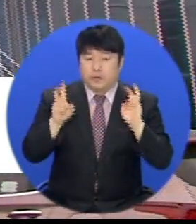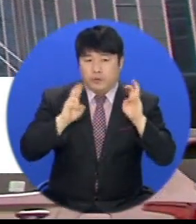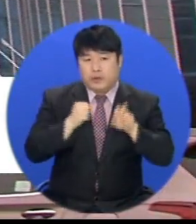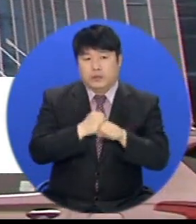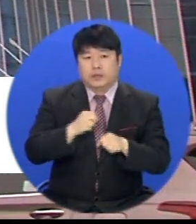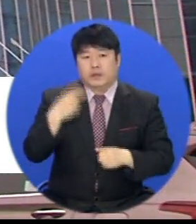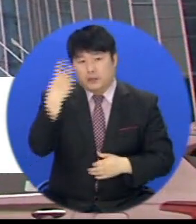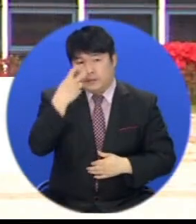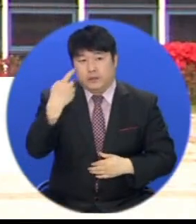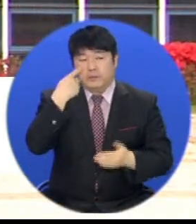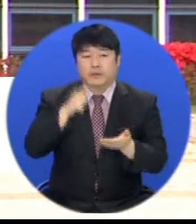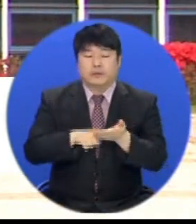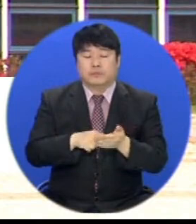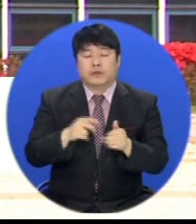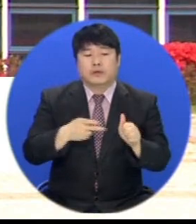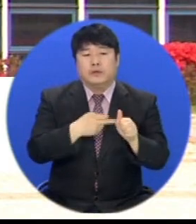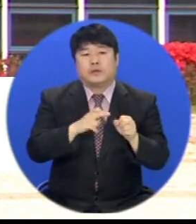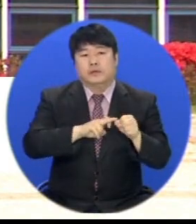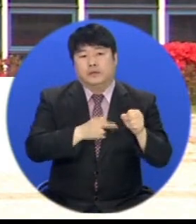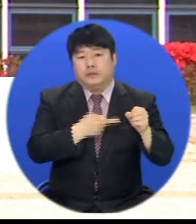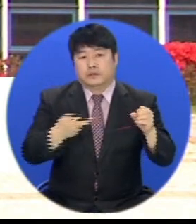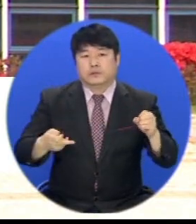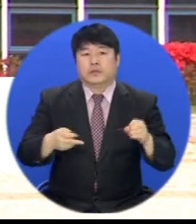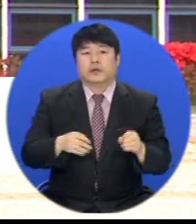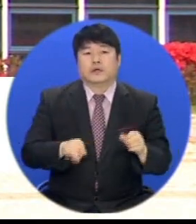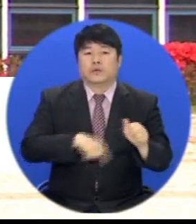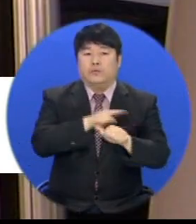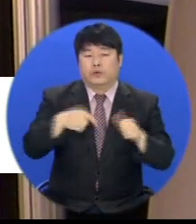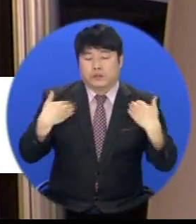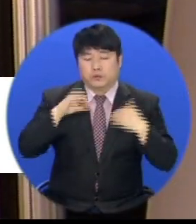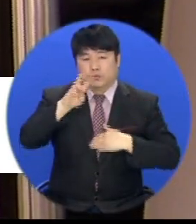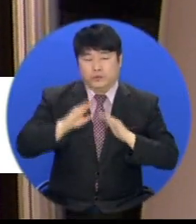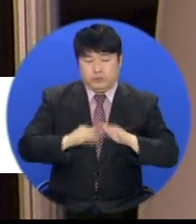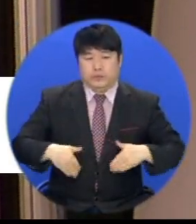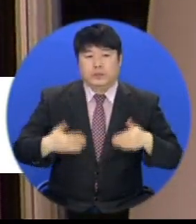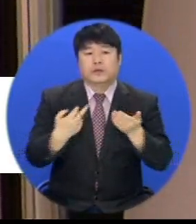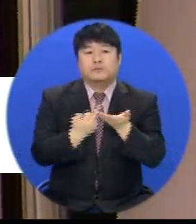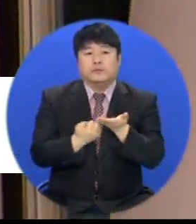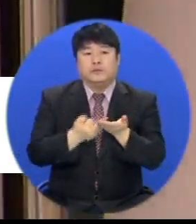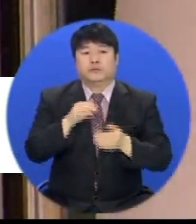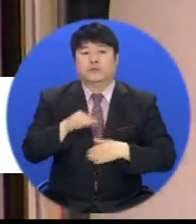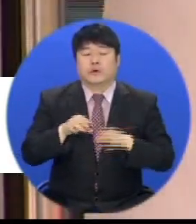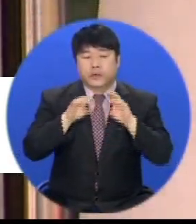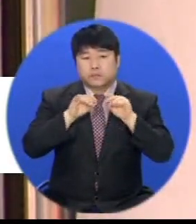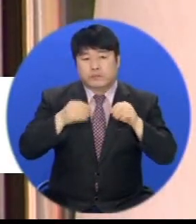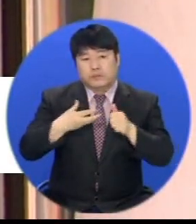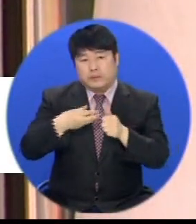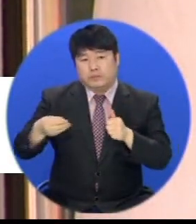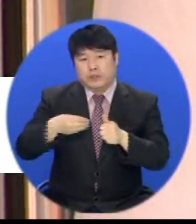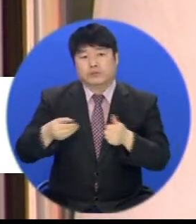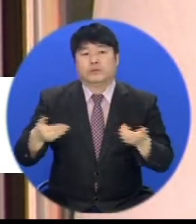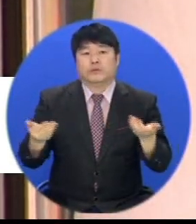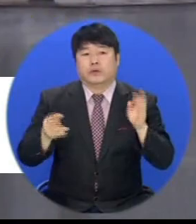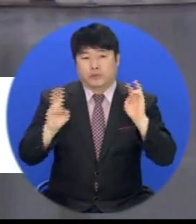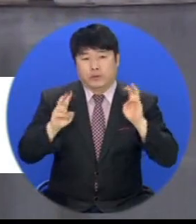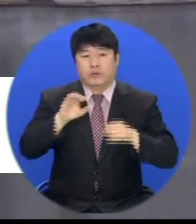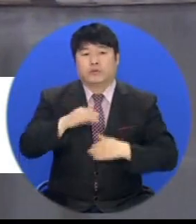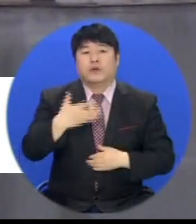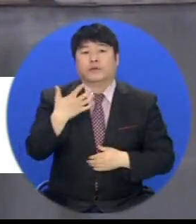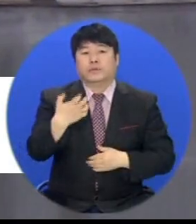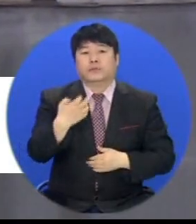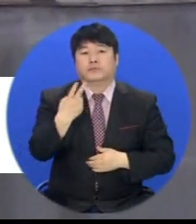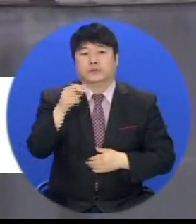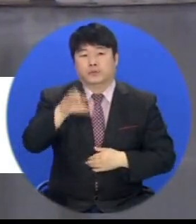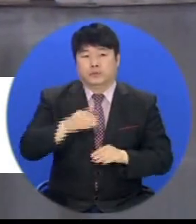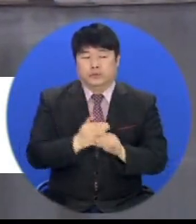적발됐습니다. 영산강 유역환경청은 광주와 전남, 제주 지역의 미세먼지 배출 사업장 82곳